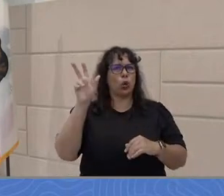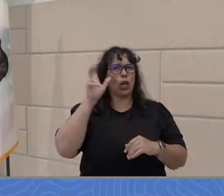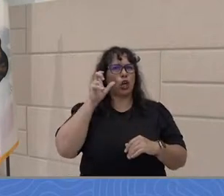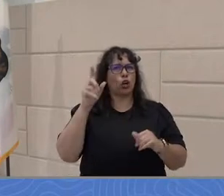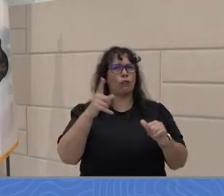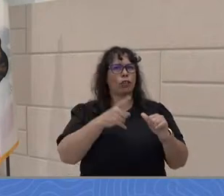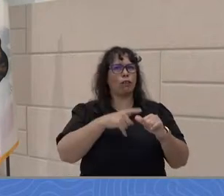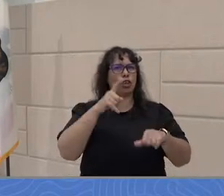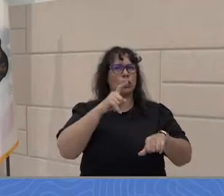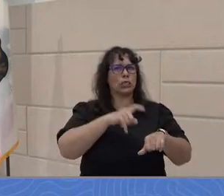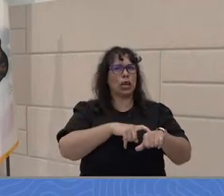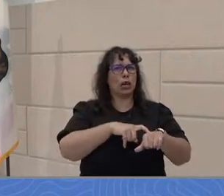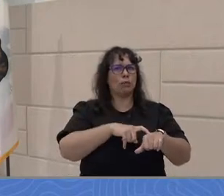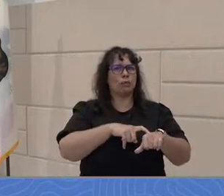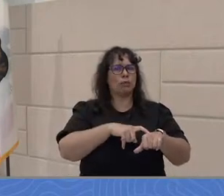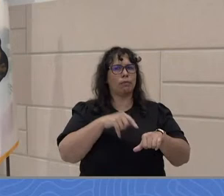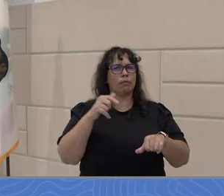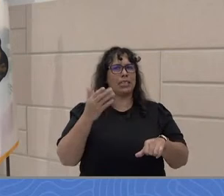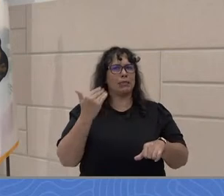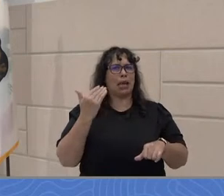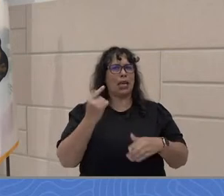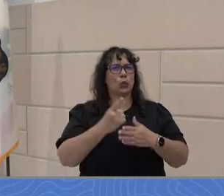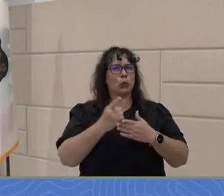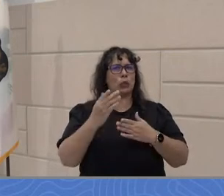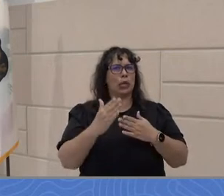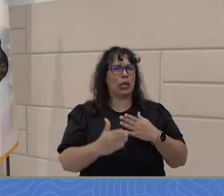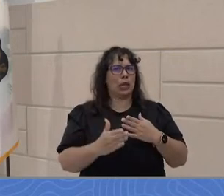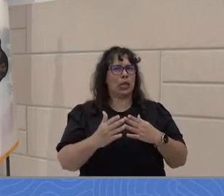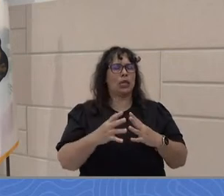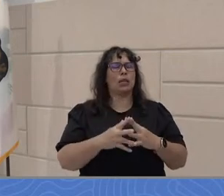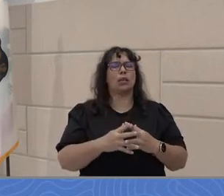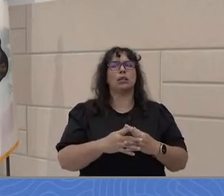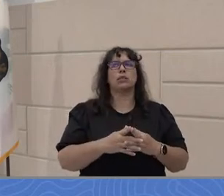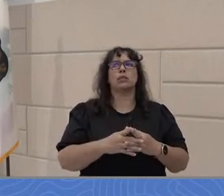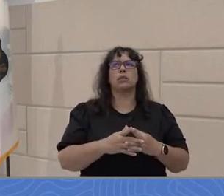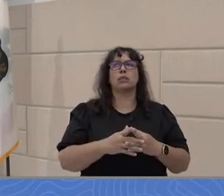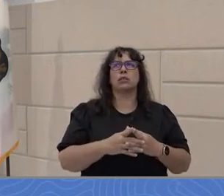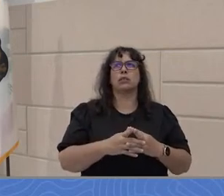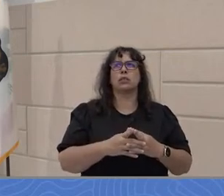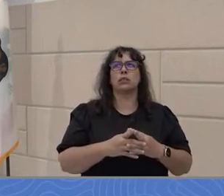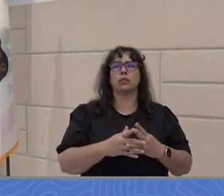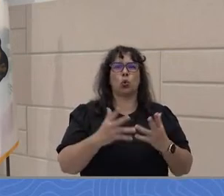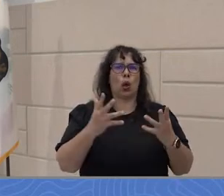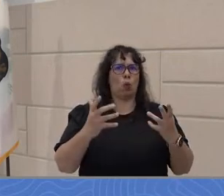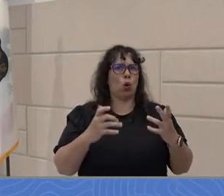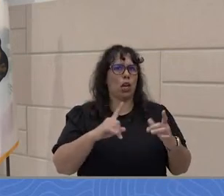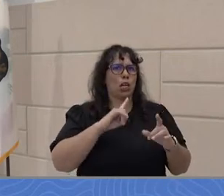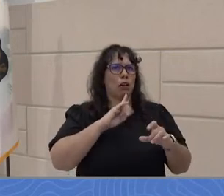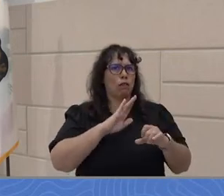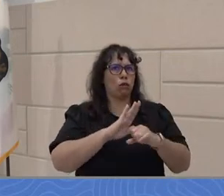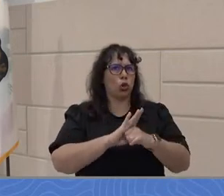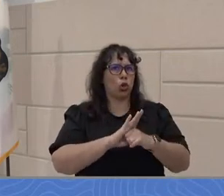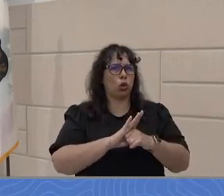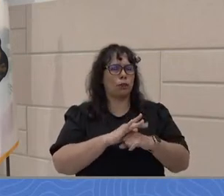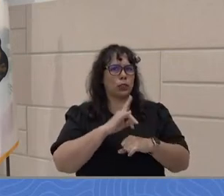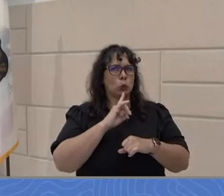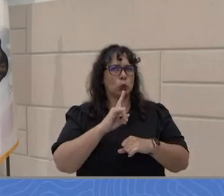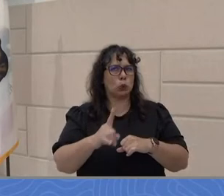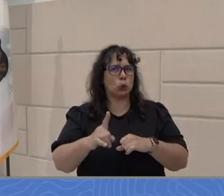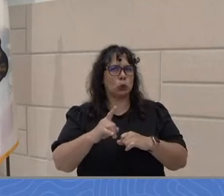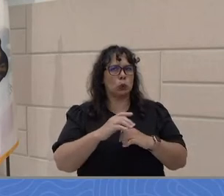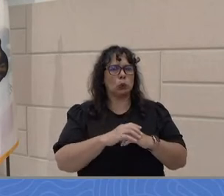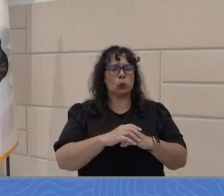នេះគឺជាលើកមួយហើយដែលលោកបានលើក្នុងចុងសប្តាហ៍កន្លងមកដែលហើយវាជាការបញ្ជាក់មែន